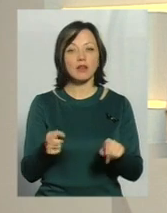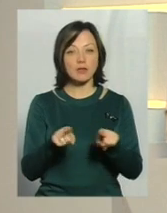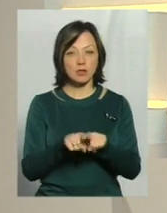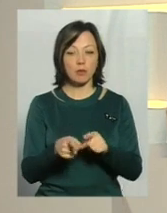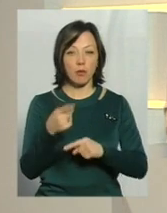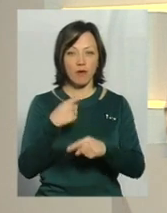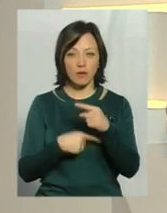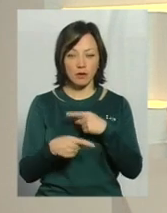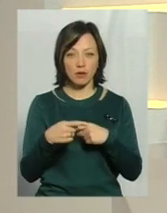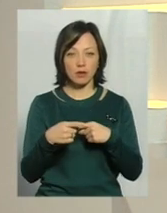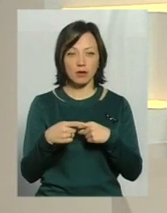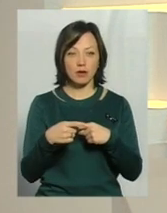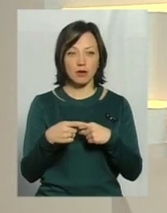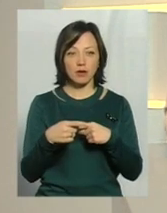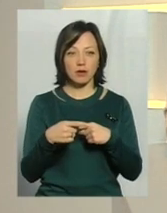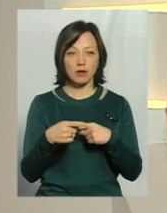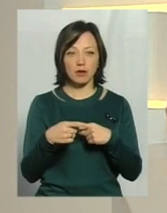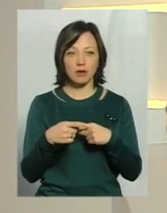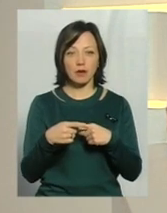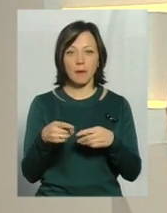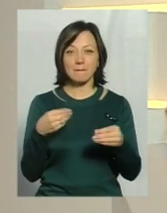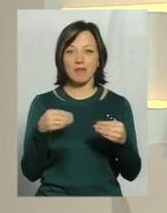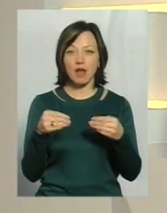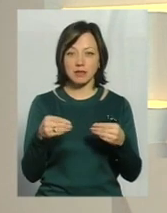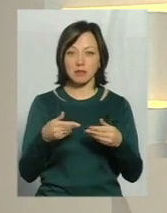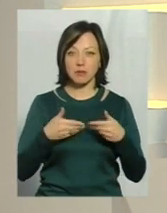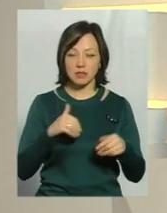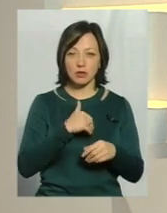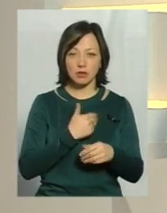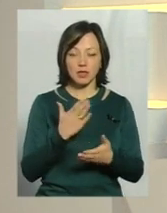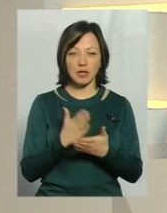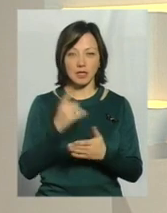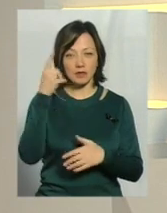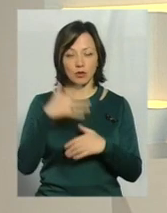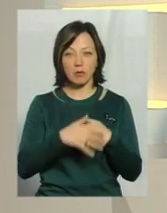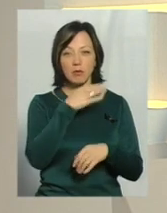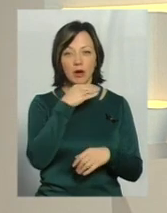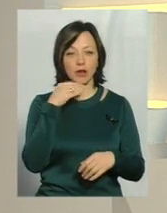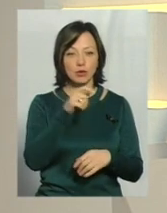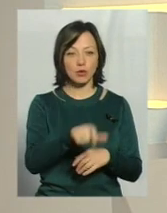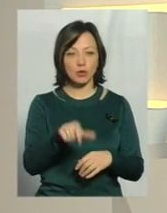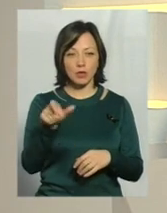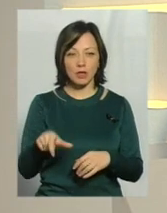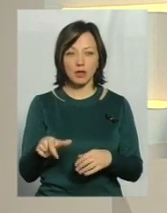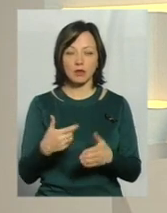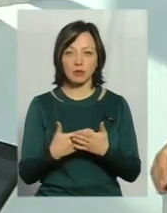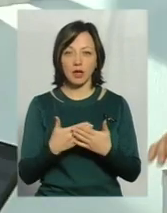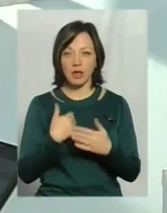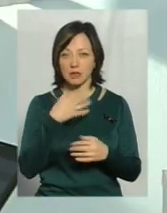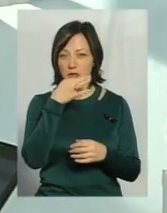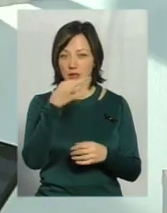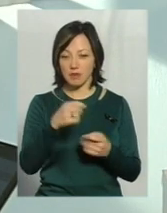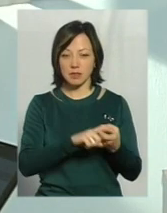ми повертаємося, пластик зникне тоді, коли ми цього захочемо. Є свідомість. Багато людей навіть, ото я сказав, що